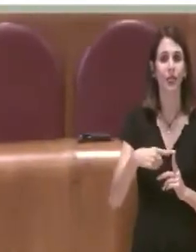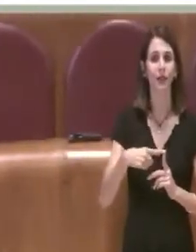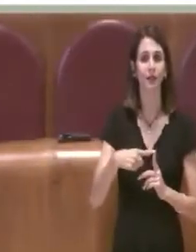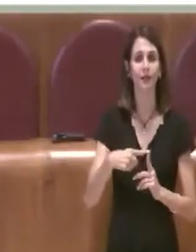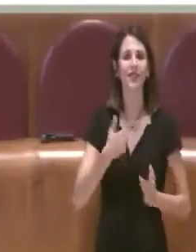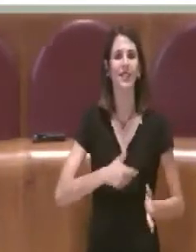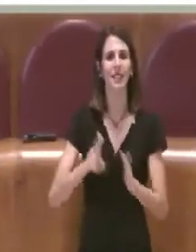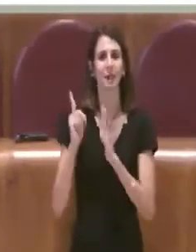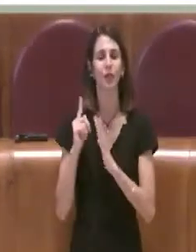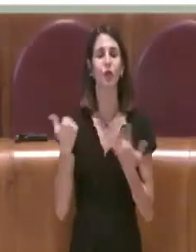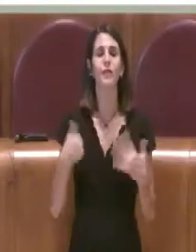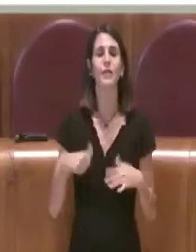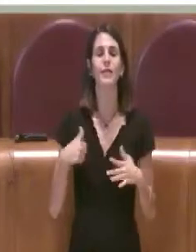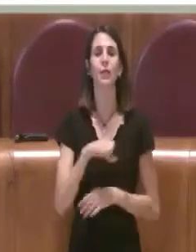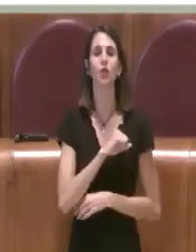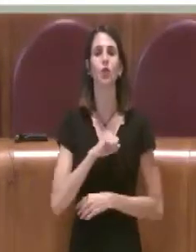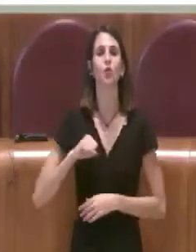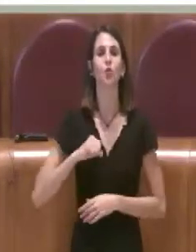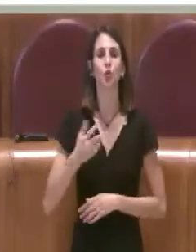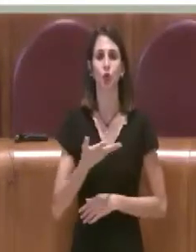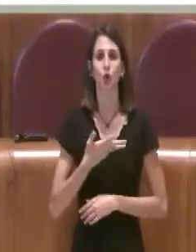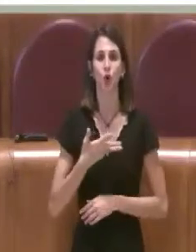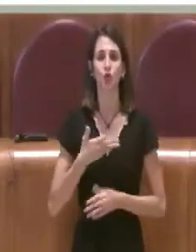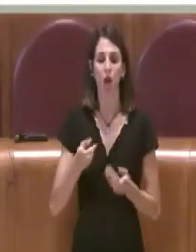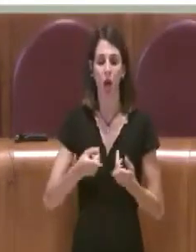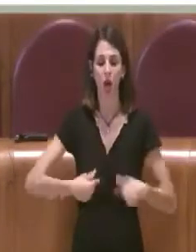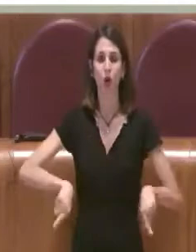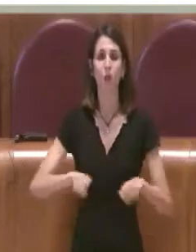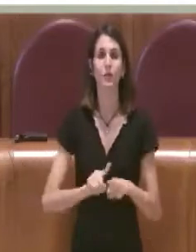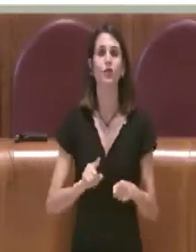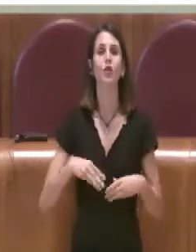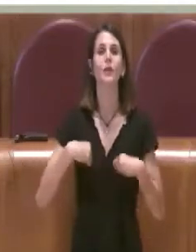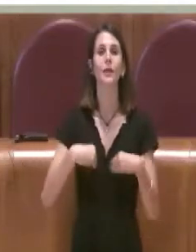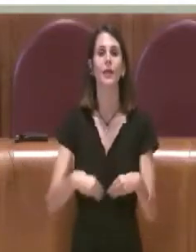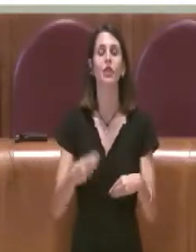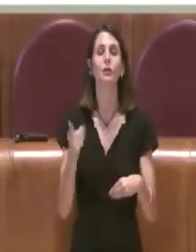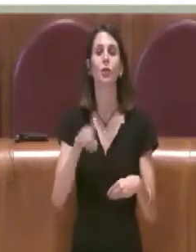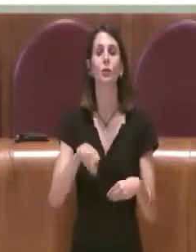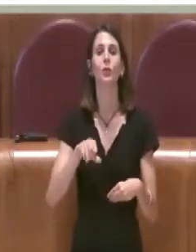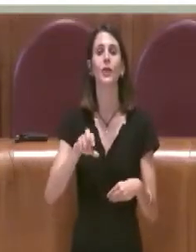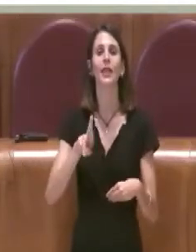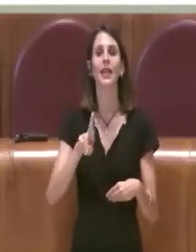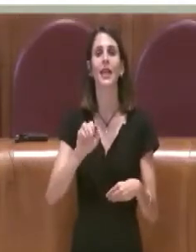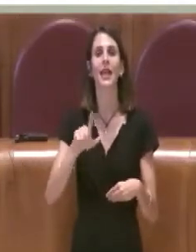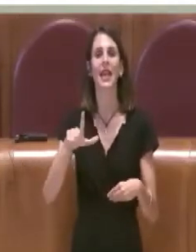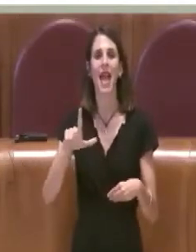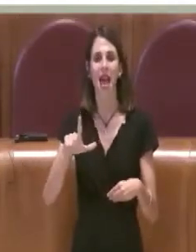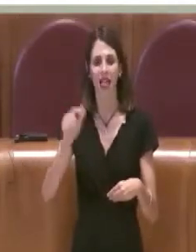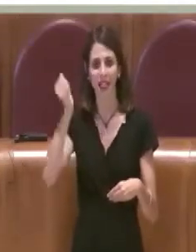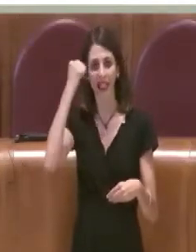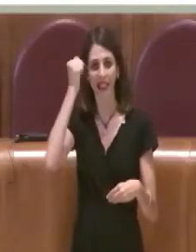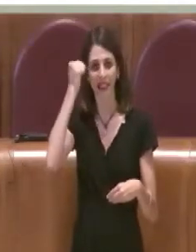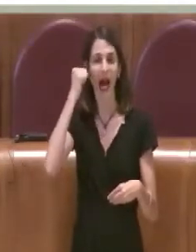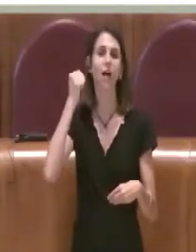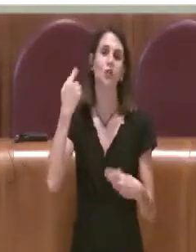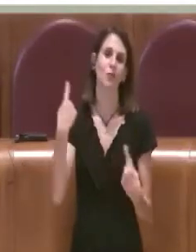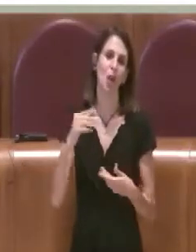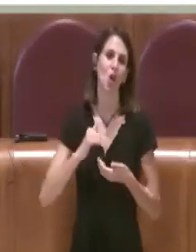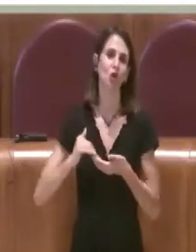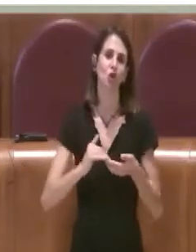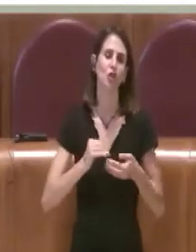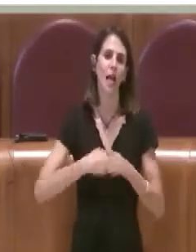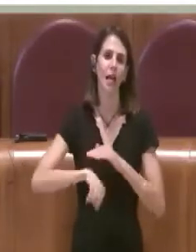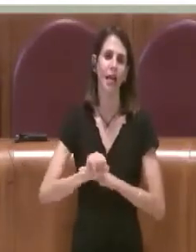commissione in occasione della quale ha partecipato la Real Testaccio, che è una delle società di calcio del Rione, e la Lega